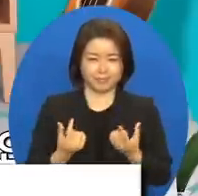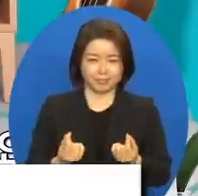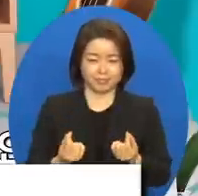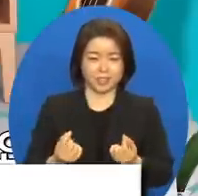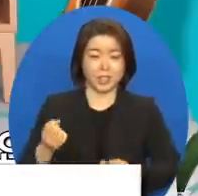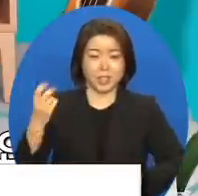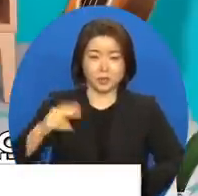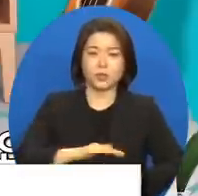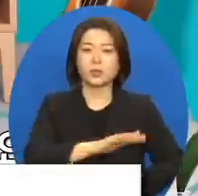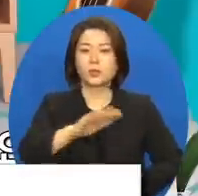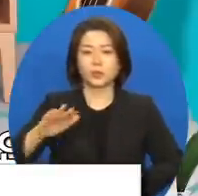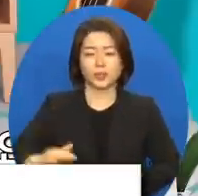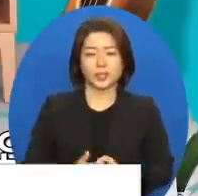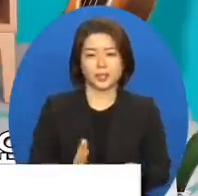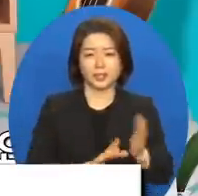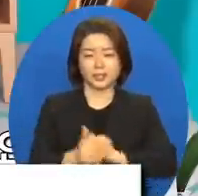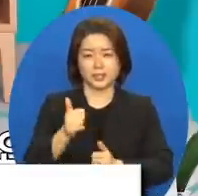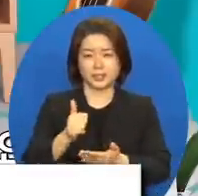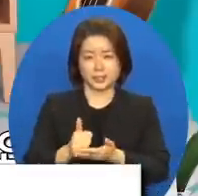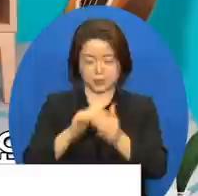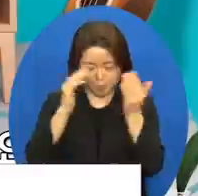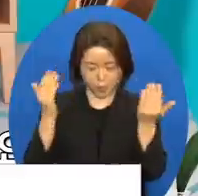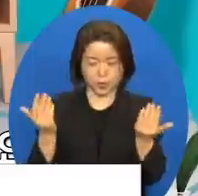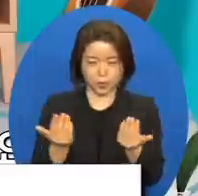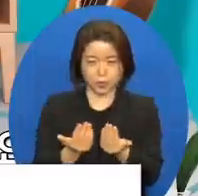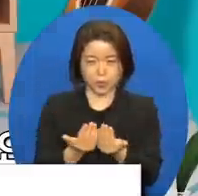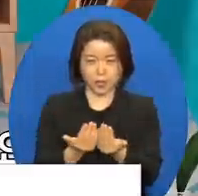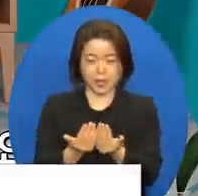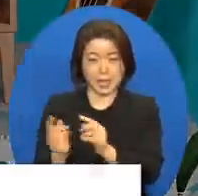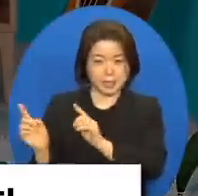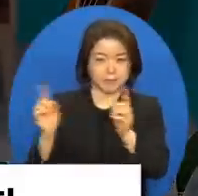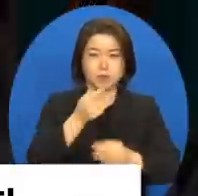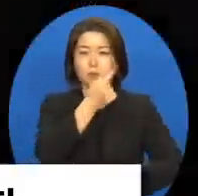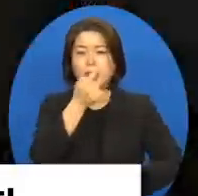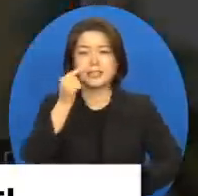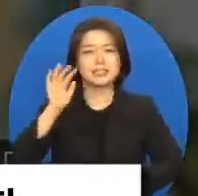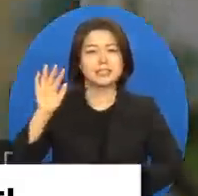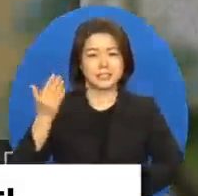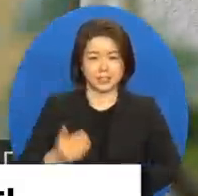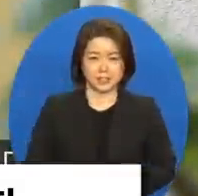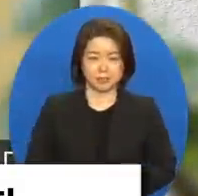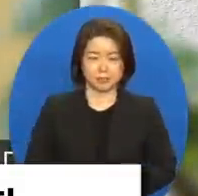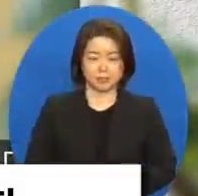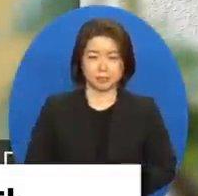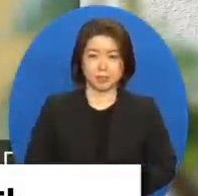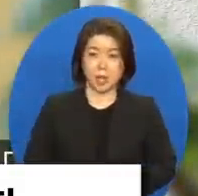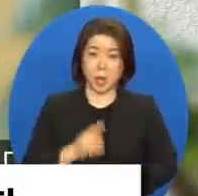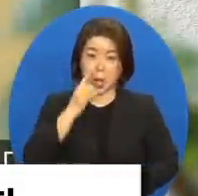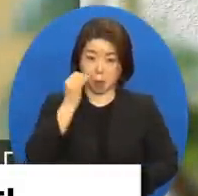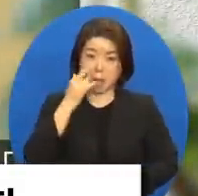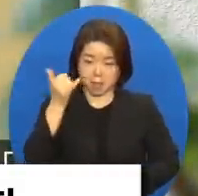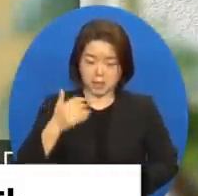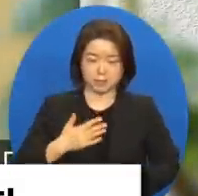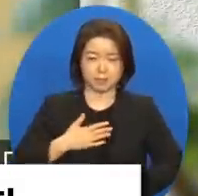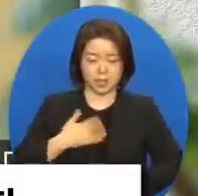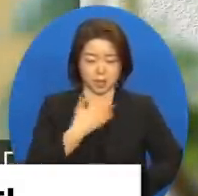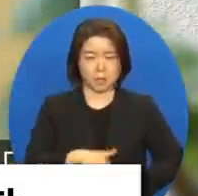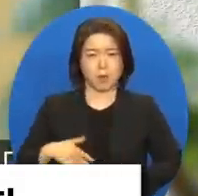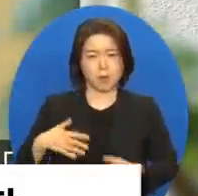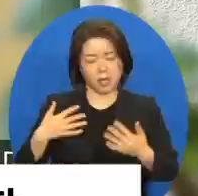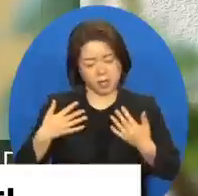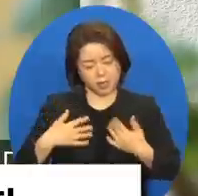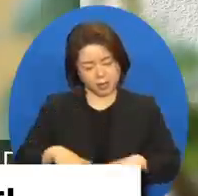그리고 우리 모두가 예수님의 부활의 증인이에요. 엄마, 아빠는 제가 몸이 약한 게